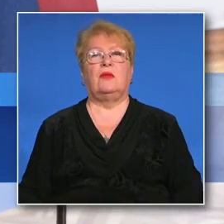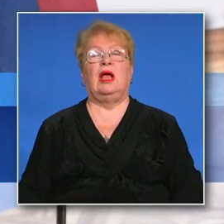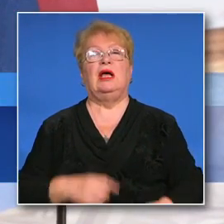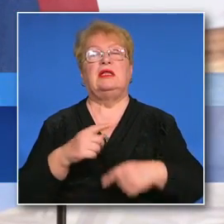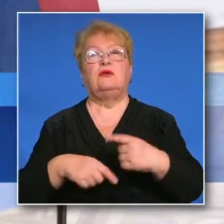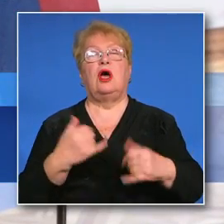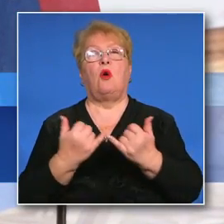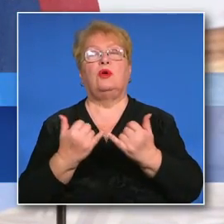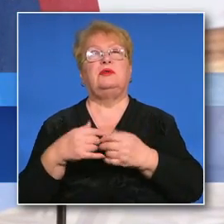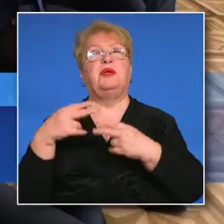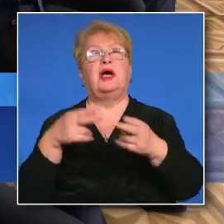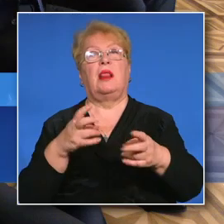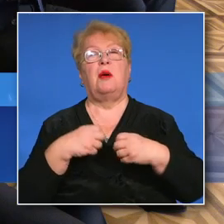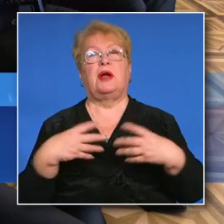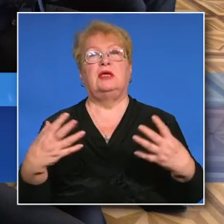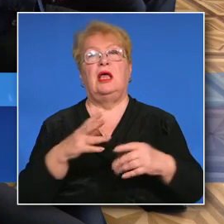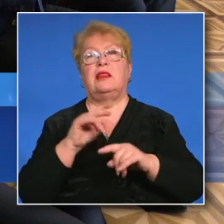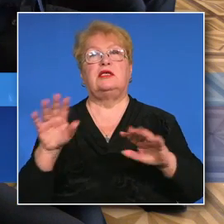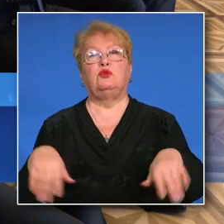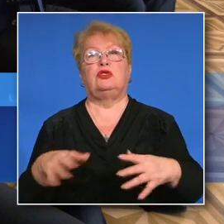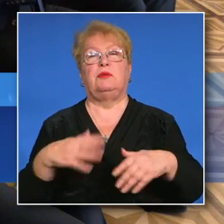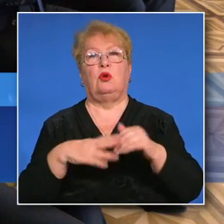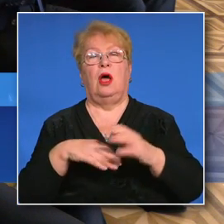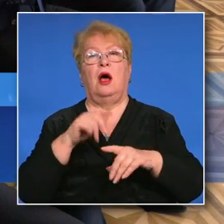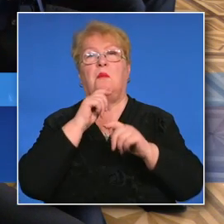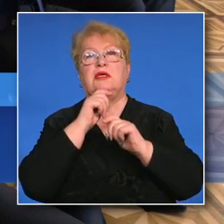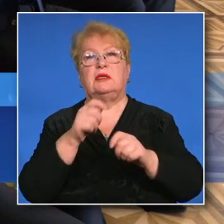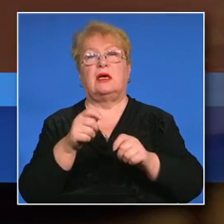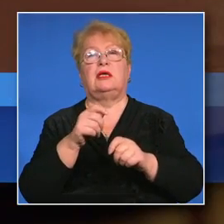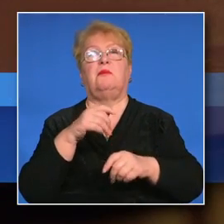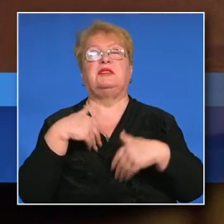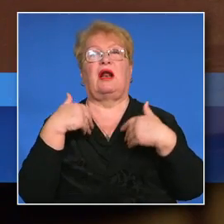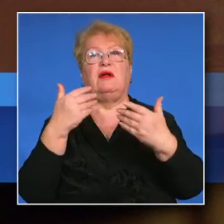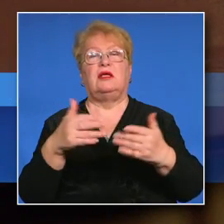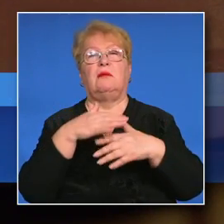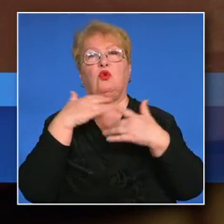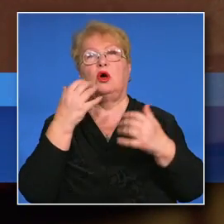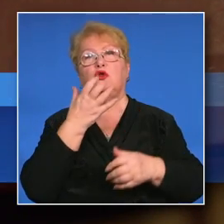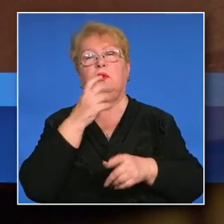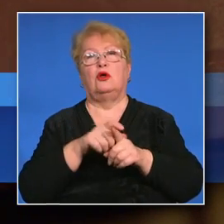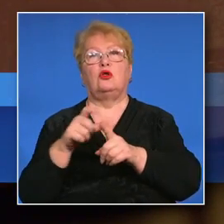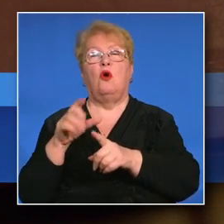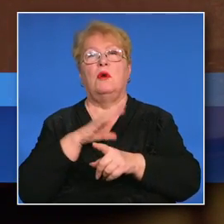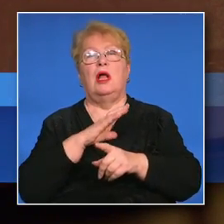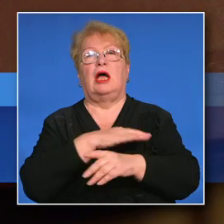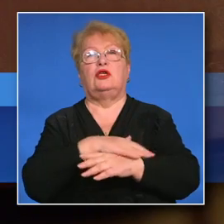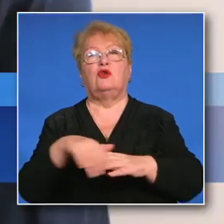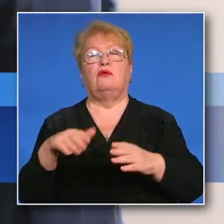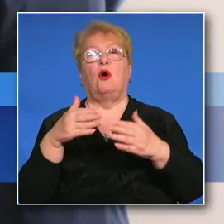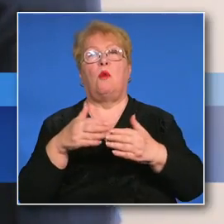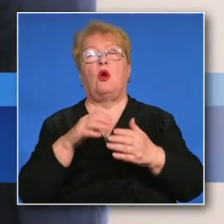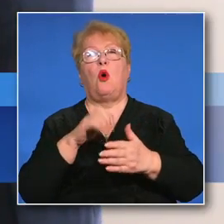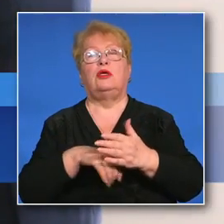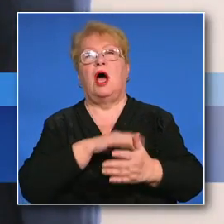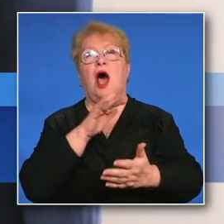Традиционно гости приехали на праздник не с пустыми руками. Подарки, поздравления и много теплых слов было адресовано Гомелю от городов-побратимов.